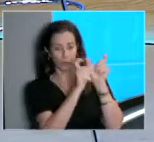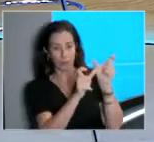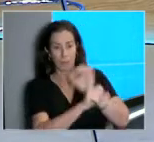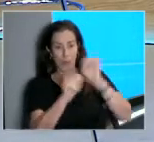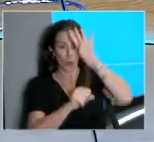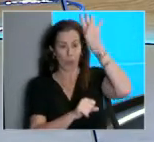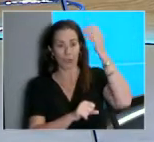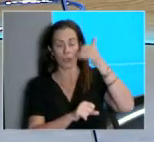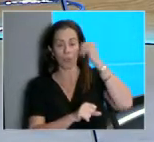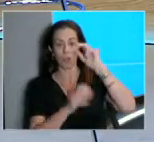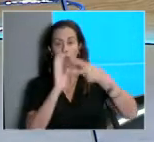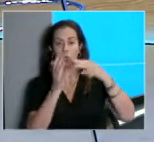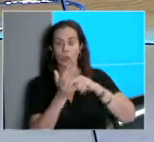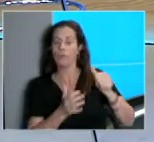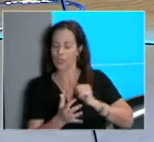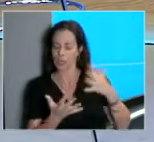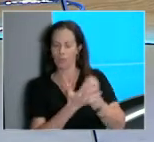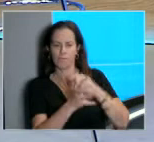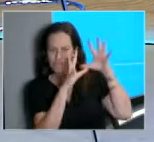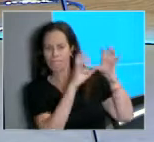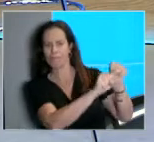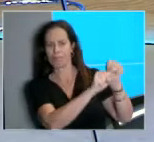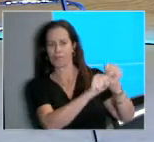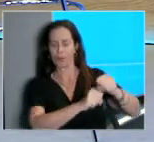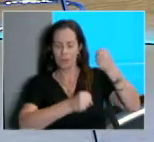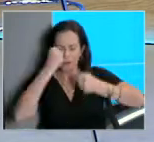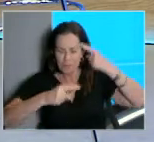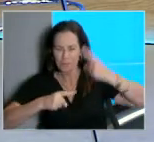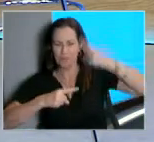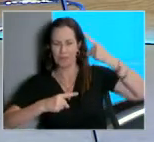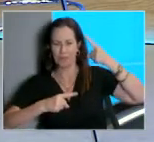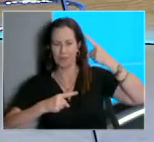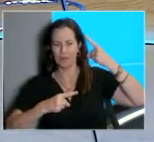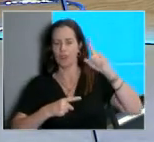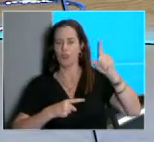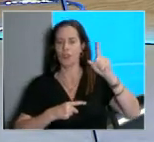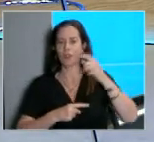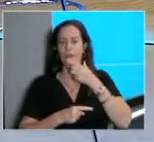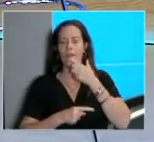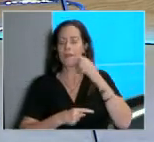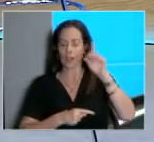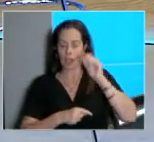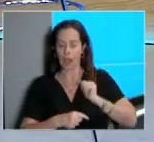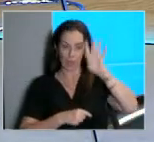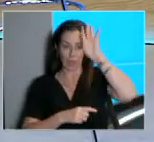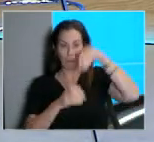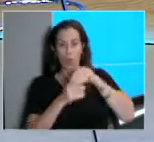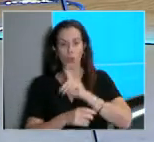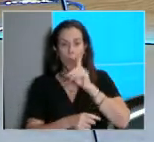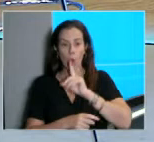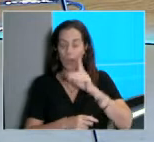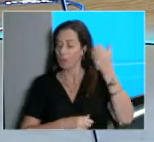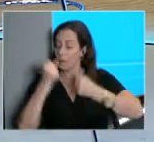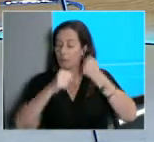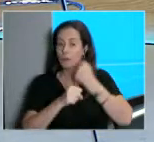להתבצע אתמול בלילה, וצהל סיכל אותו באמצעות תקיפה מדוקדקת ומדויקת של כוח קודס האיראני. נזכיר,